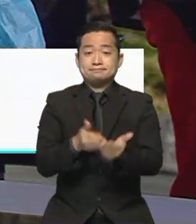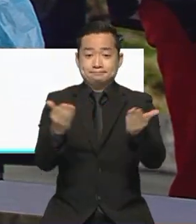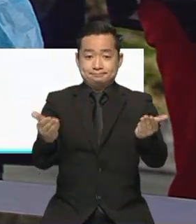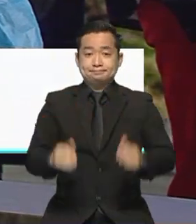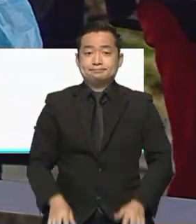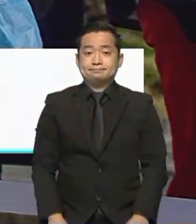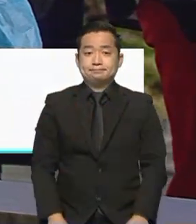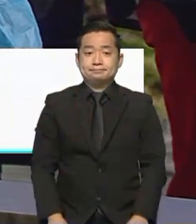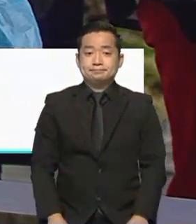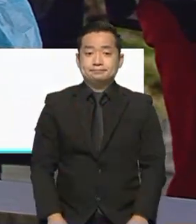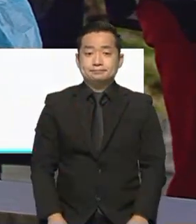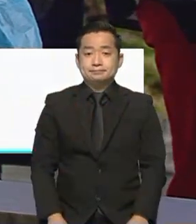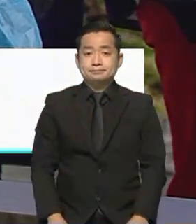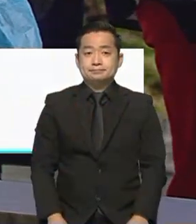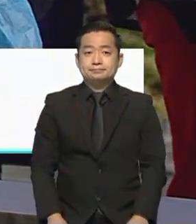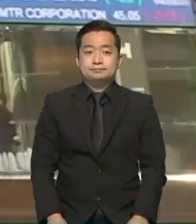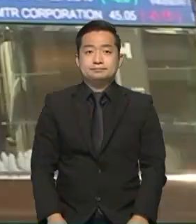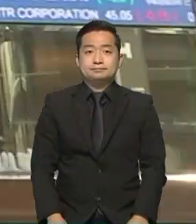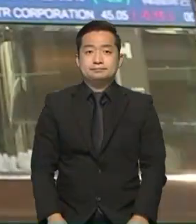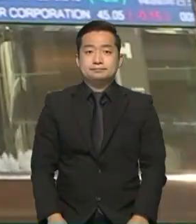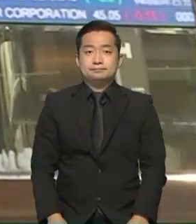김지성 특파원입니다.